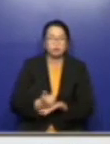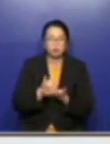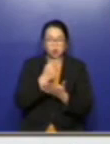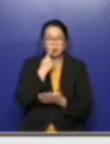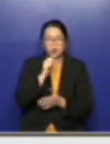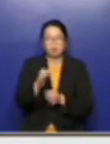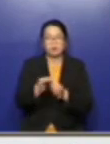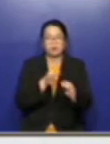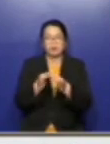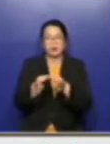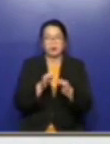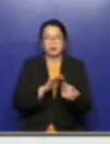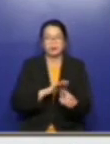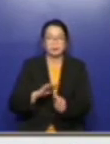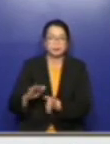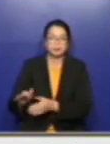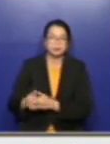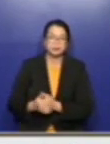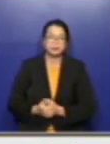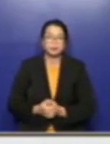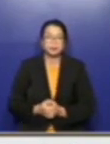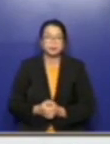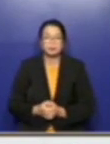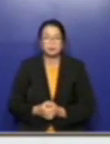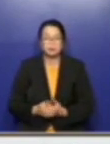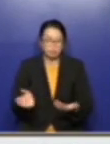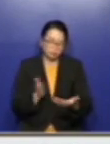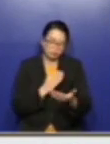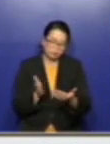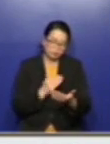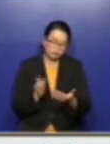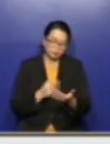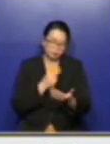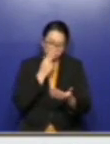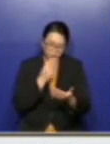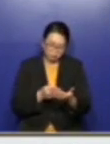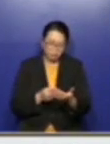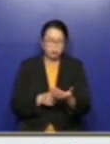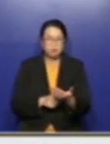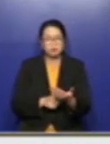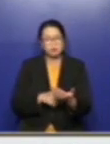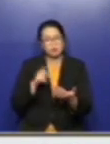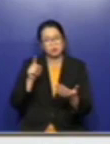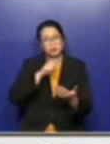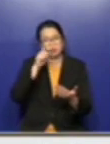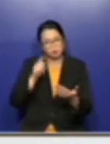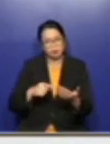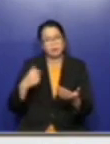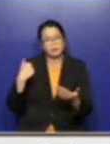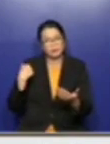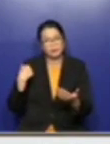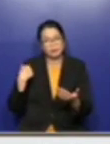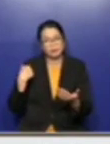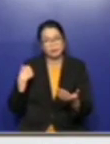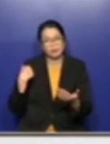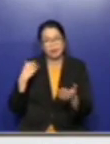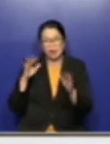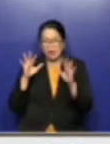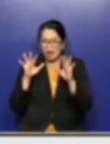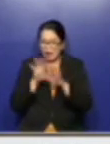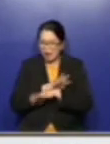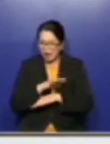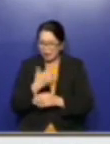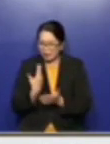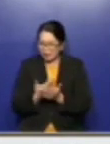ท่านประธานที่เคารพครับพอไปดูรายงานหลายหน้านะฮะมันมีความน่าสงสัยครับฟานประหนึ่งเหมือนมีการแต่งบัญ